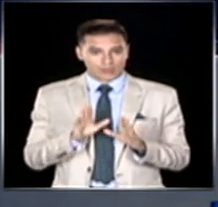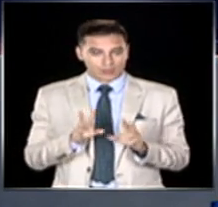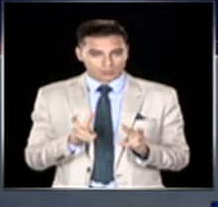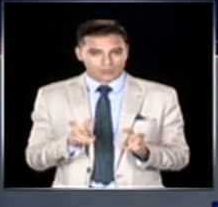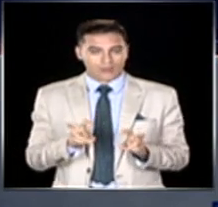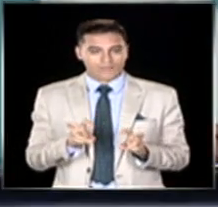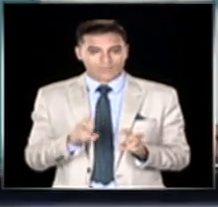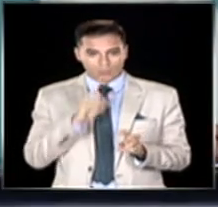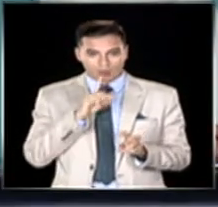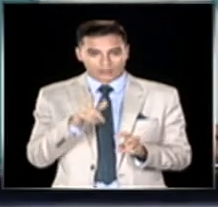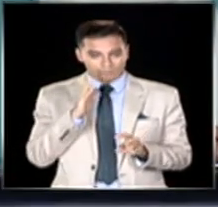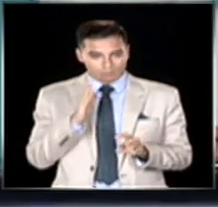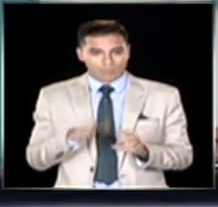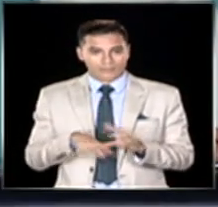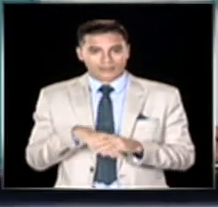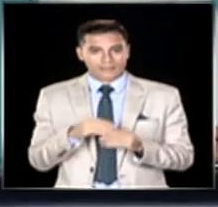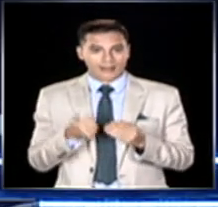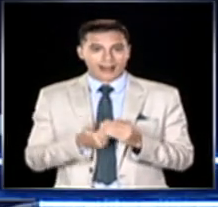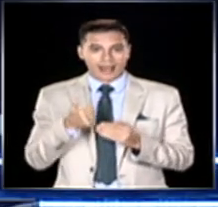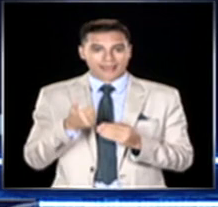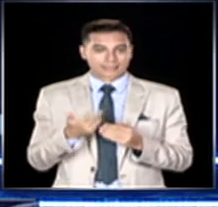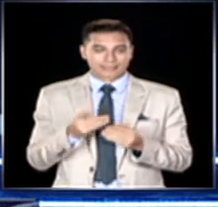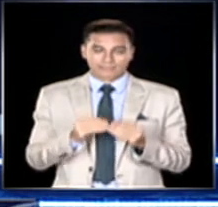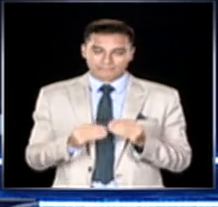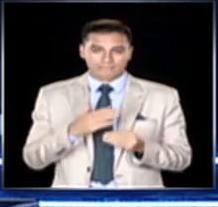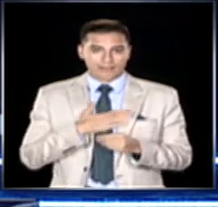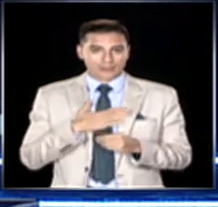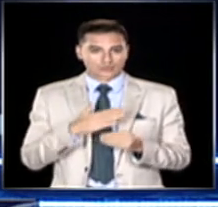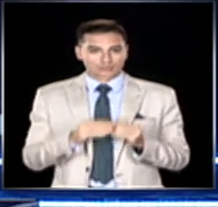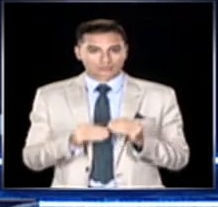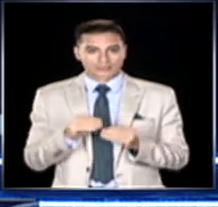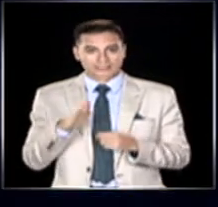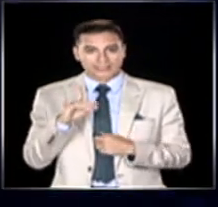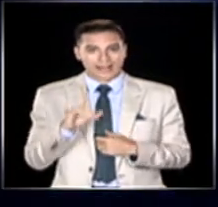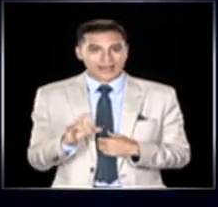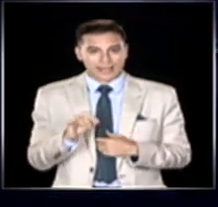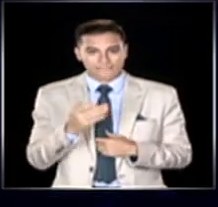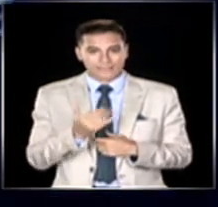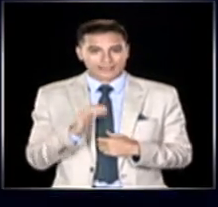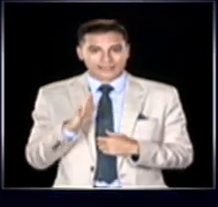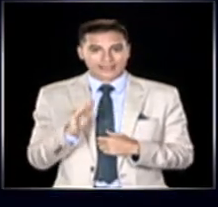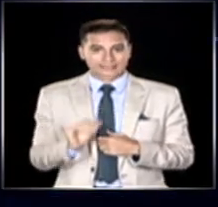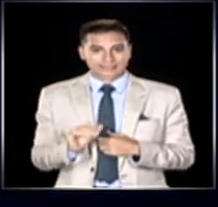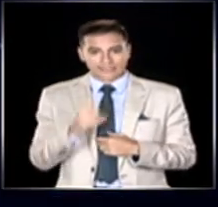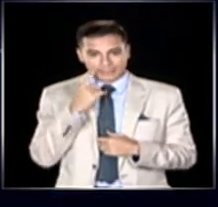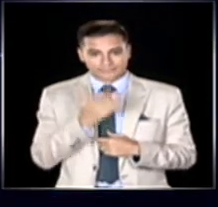ولكن كان ممكن تعمل احسن من كده. لا. معلش هارد لك. سليم، عايزين ياسا ينضم لينا.